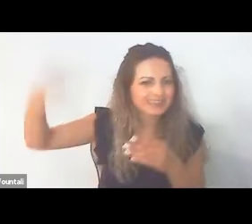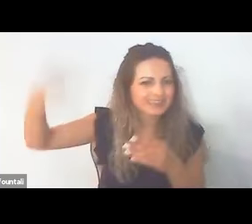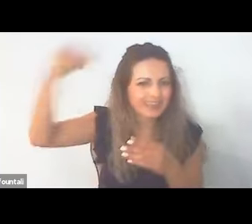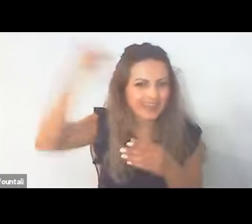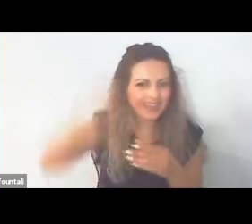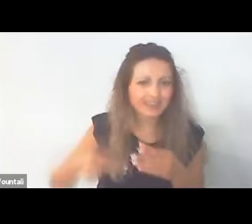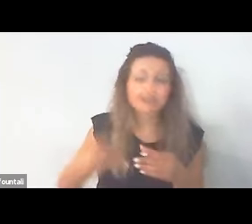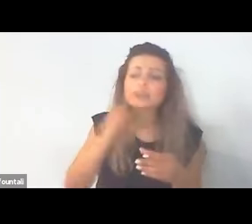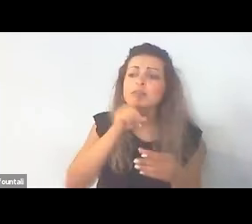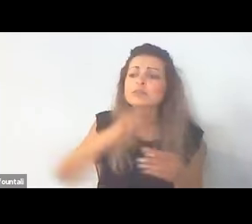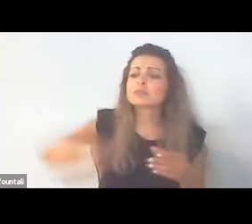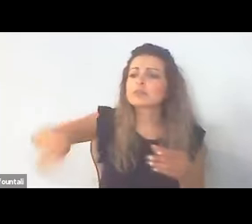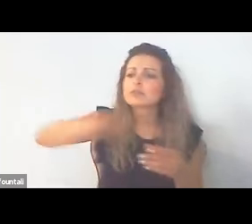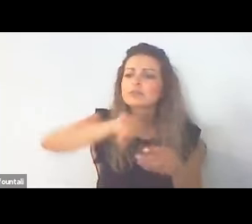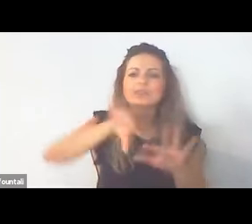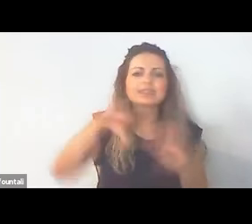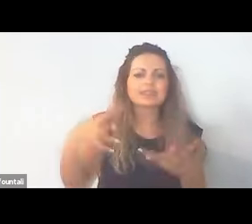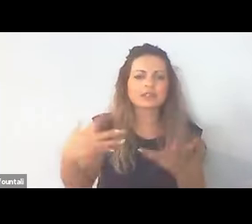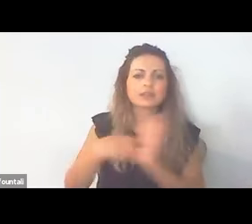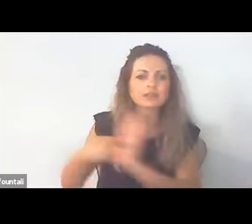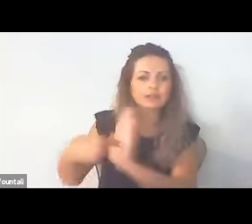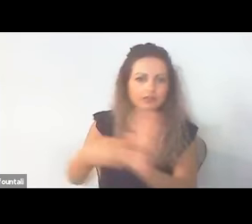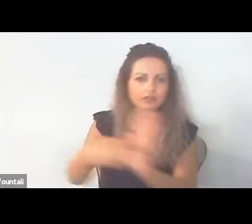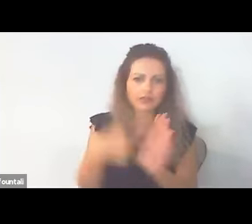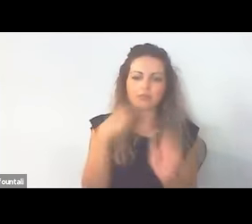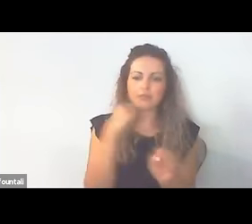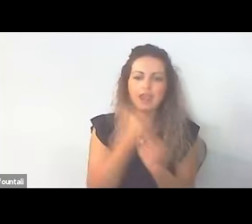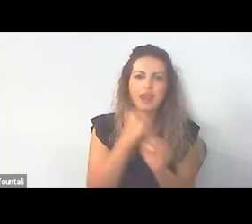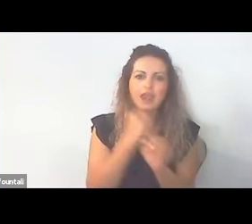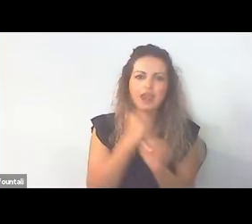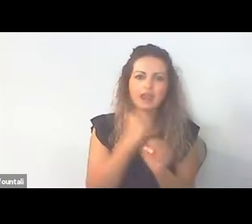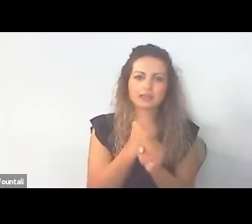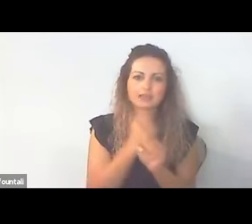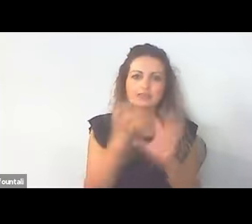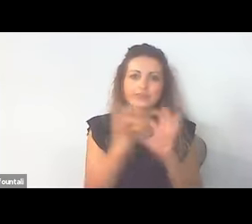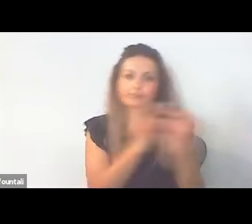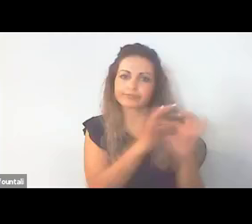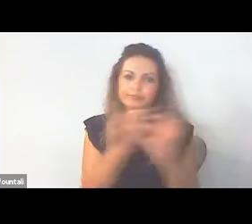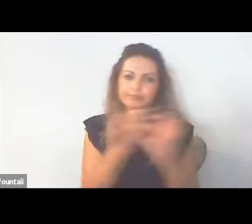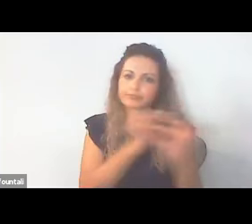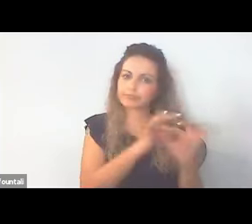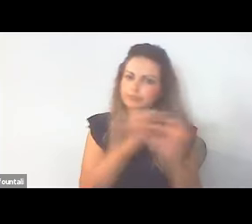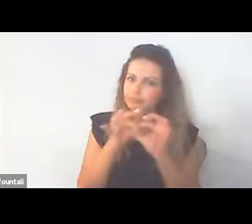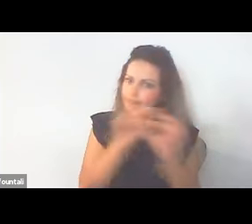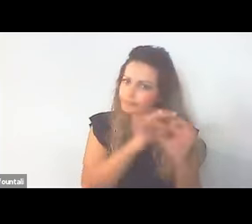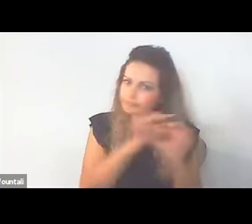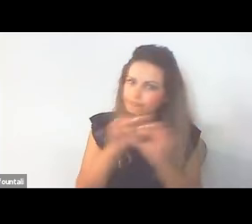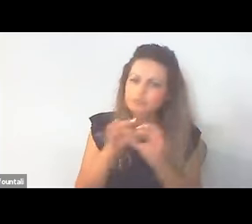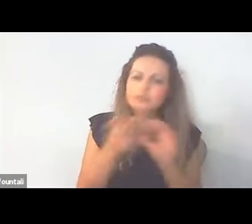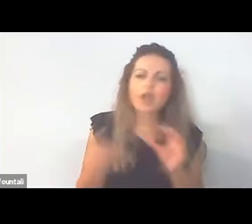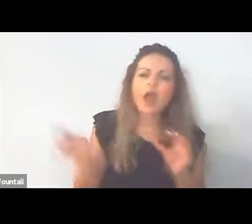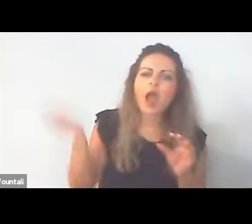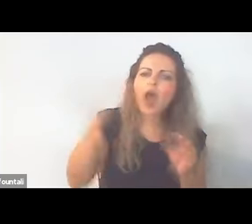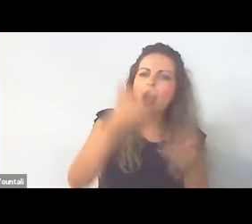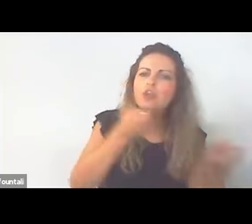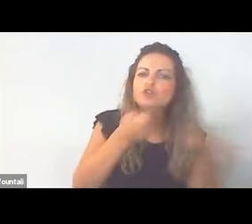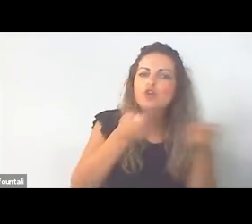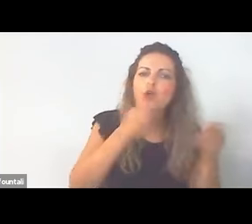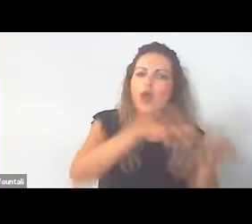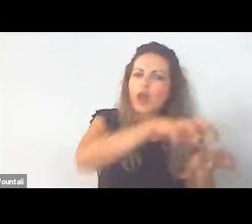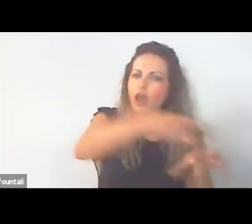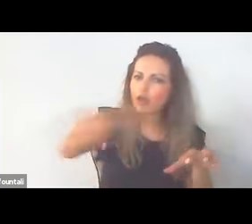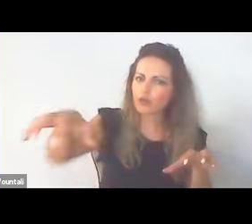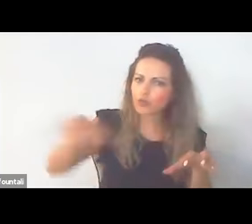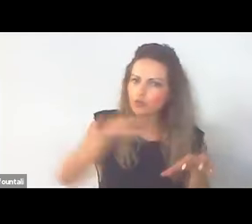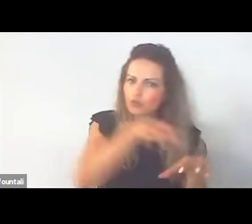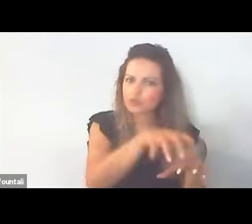υλοποίησαν πλευρές του έργου τους σε συντονισμό με εμάς ή με άλλες οργανώσεις, ζητώντας μια τέτοιου τύπου